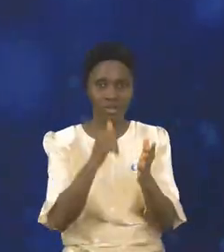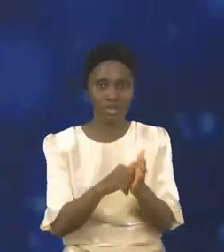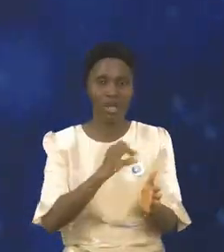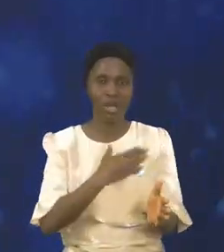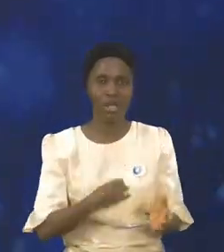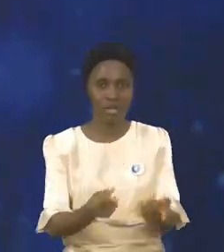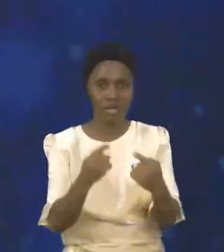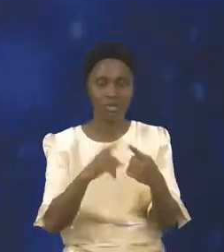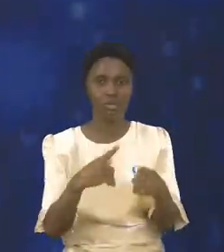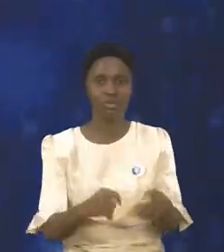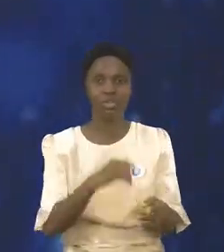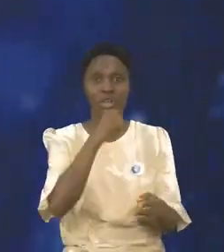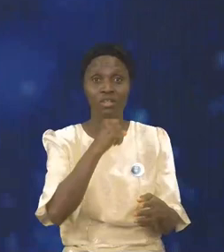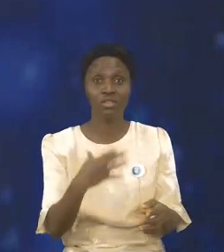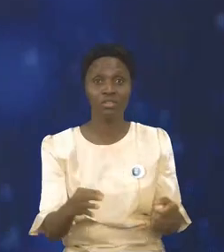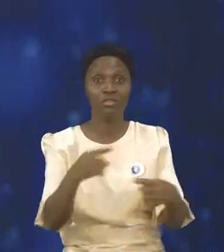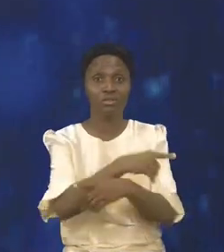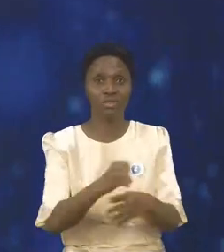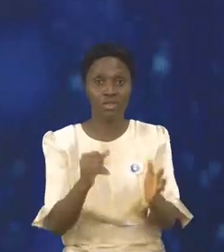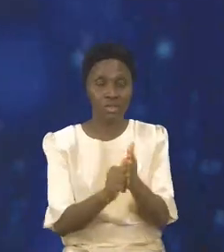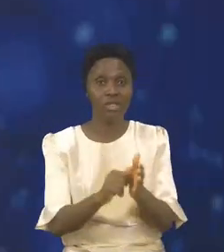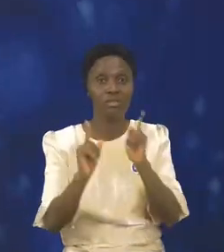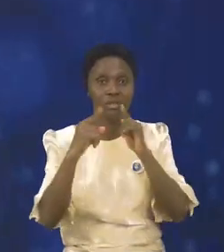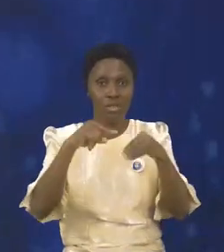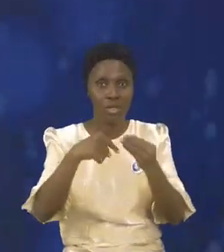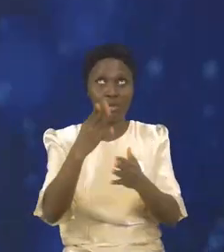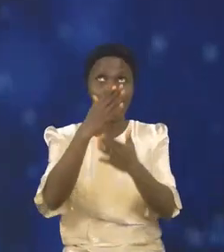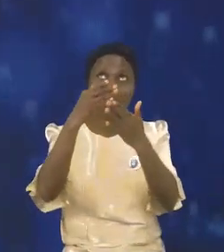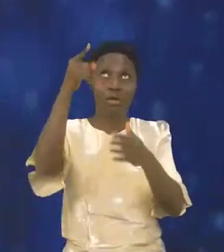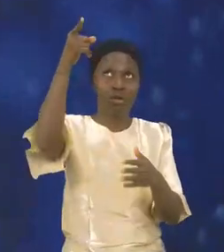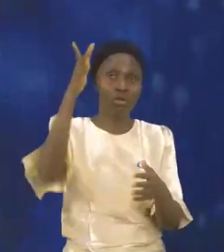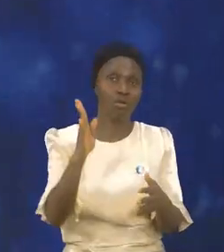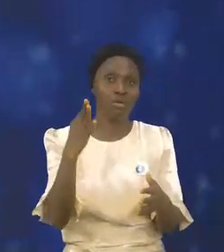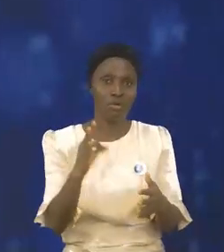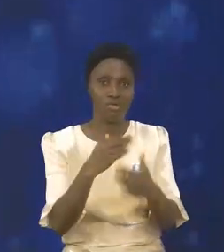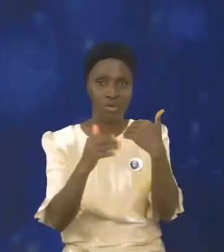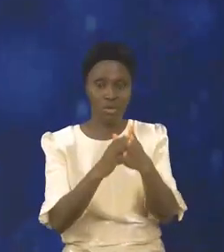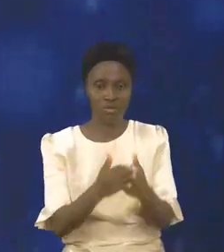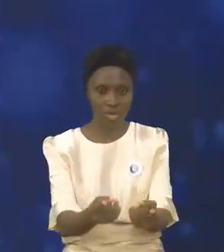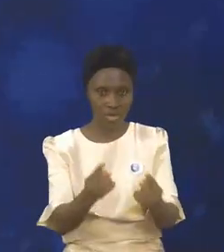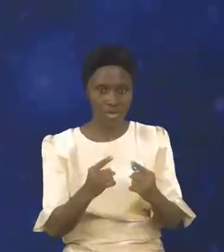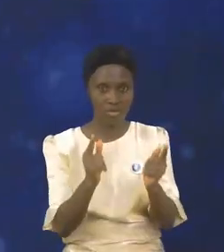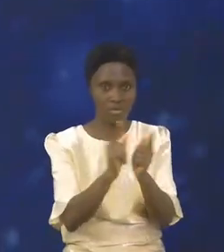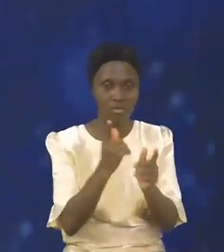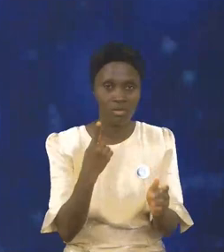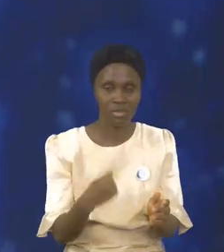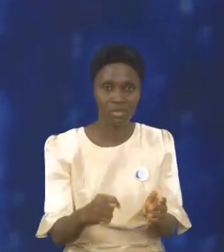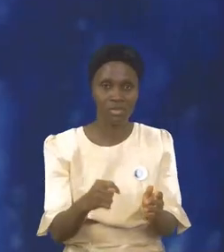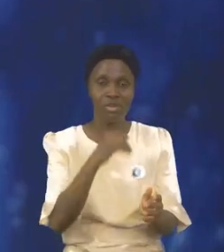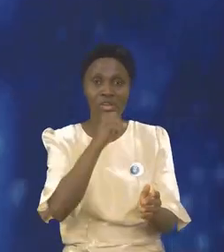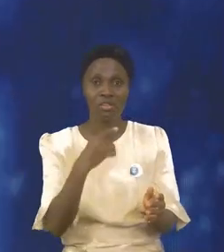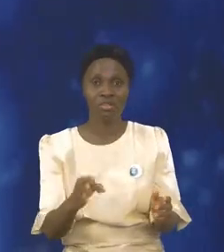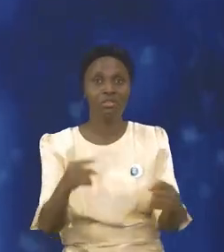Christ viendra. Et puis dit, il s'avança vers l'ancien des jours. C'est le Dieu du ciel.